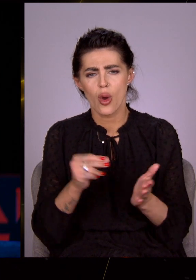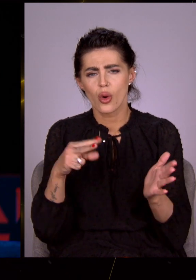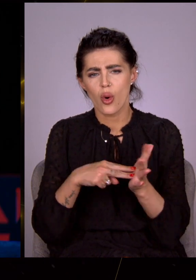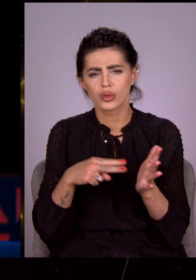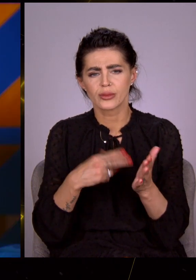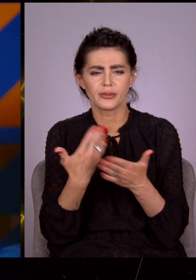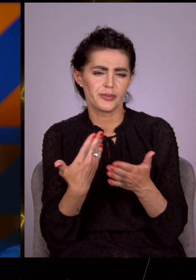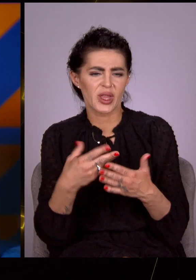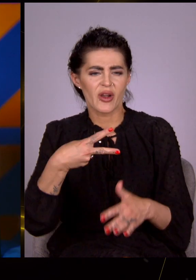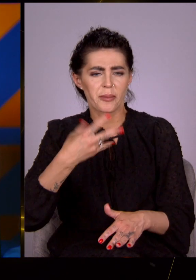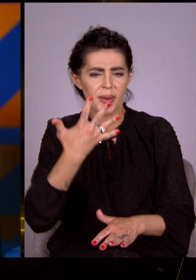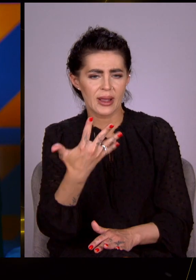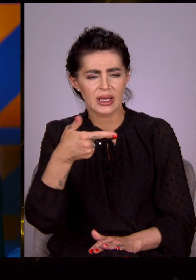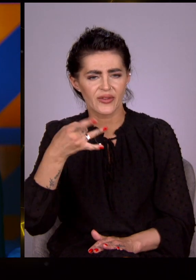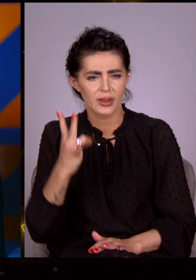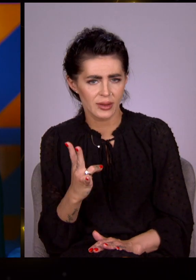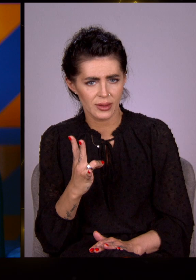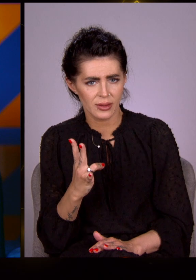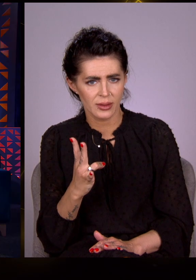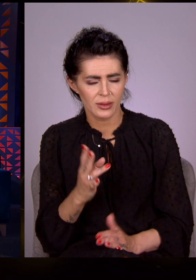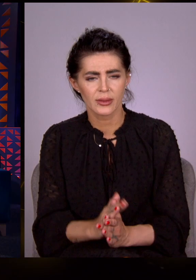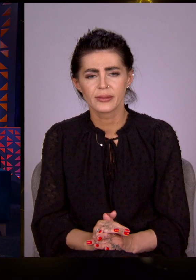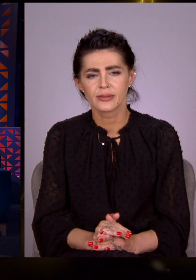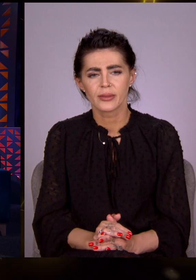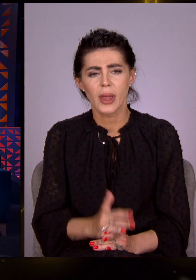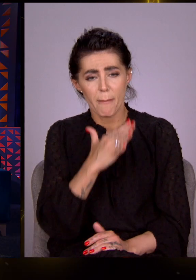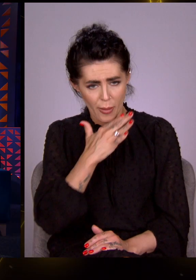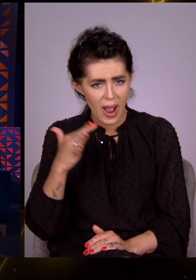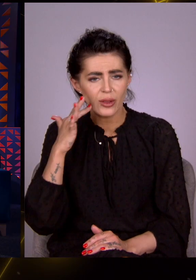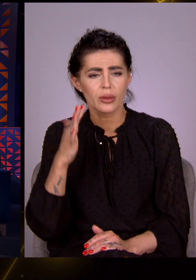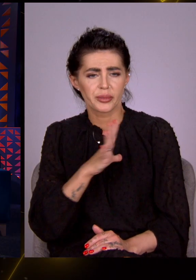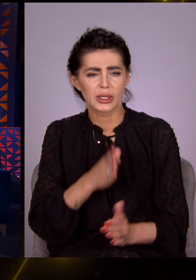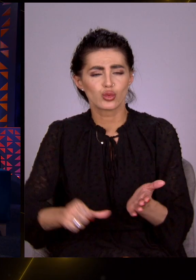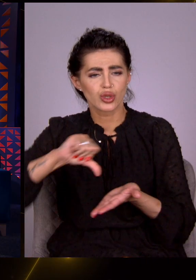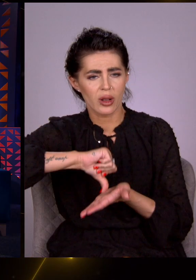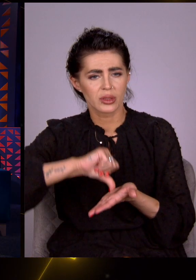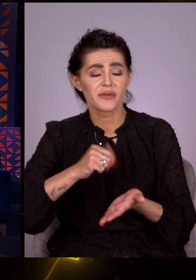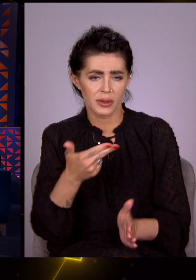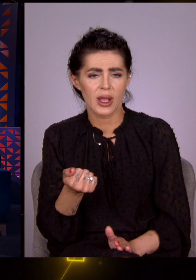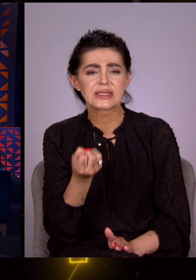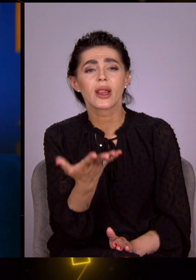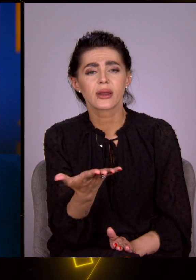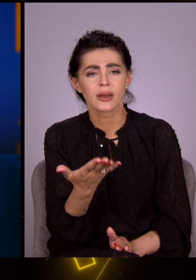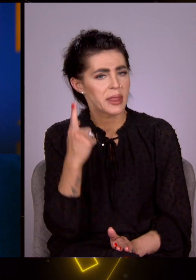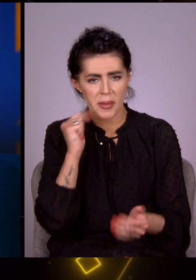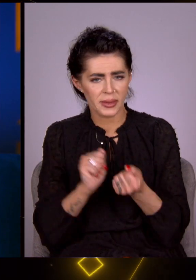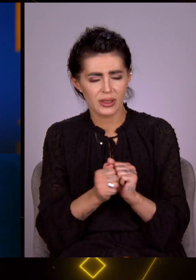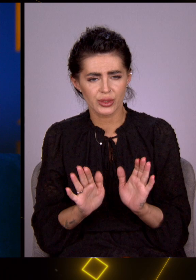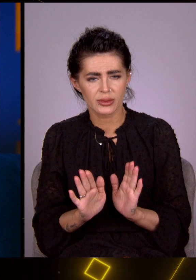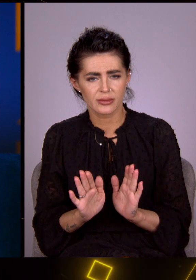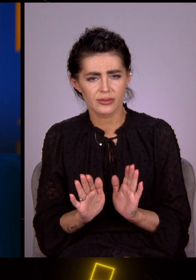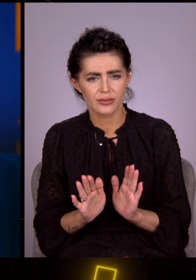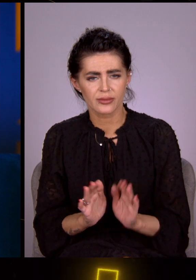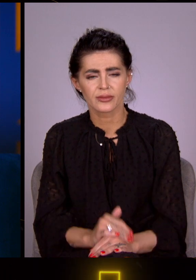25. 25 гривень. 25 гривень? І багато було учасників у тебе? Да? Скільки? Не пам'ятаєш?